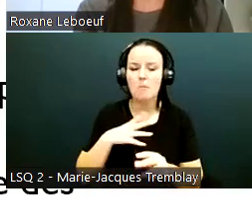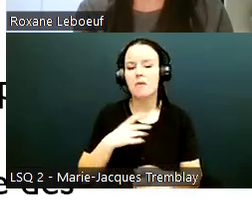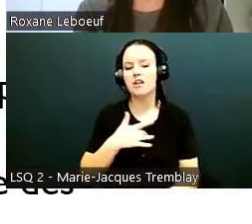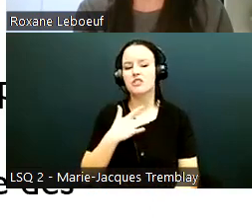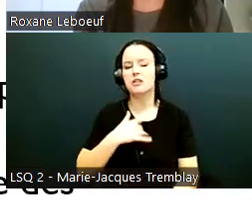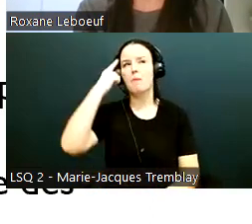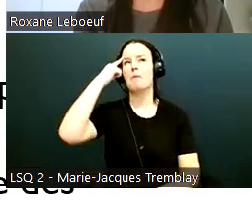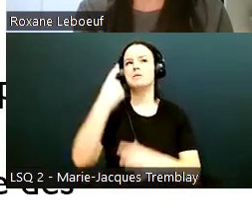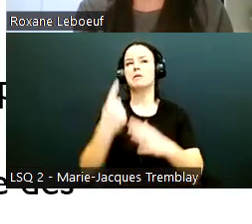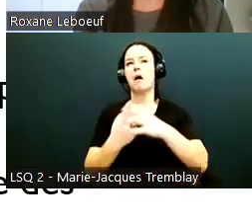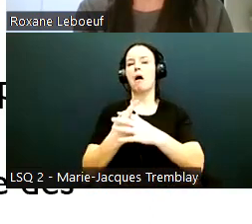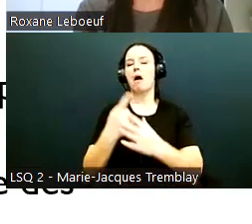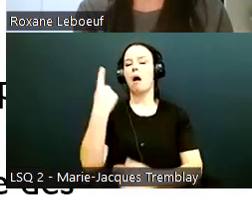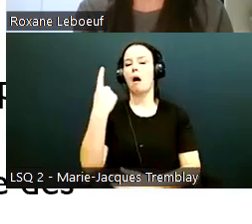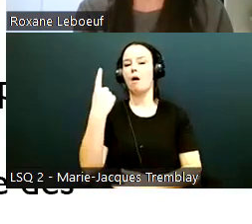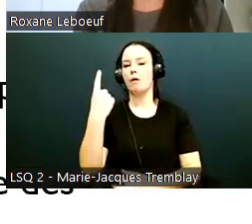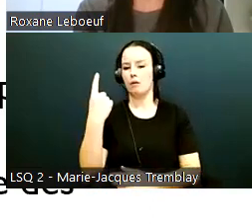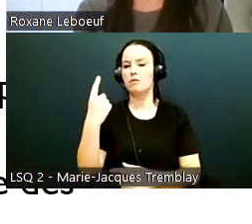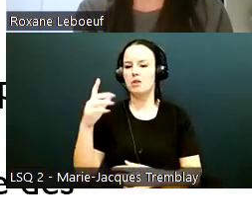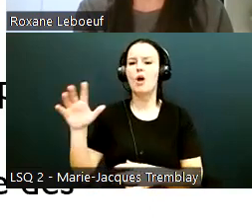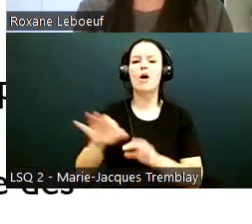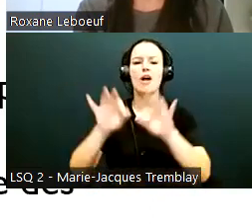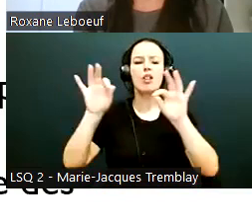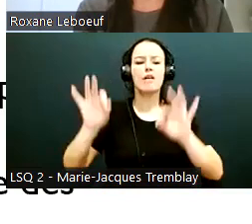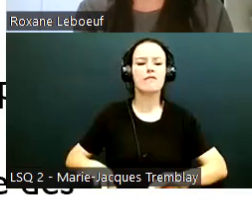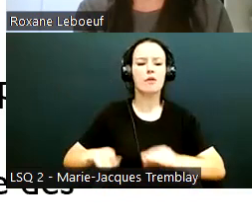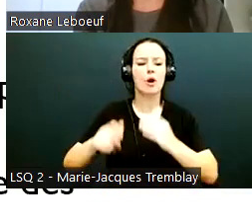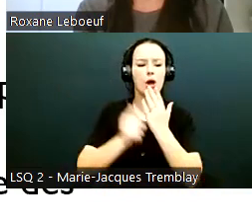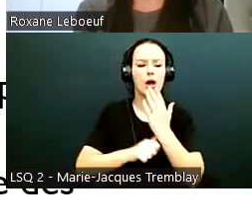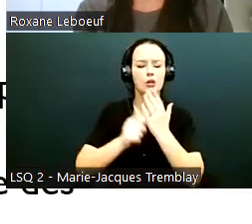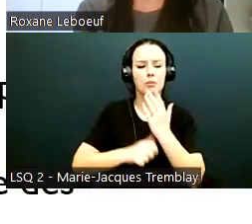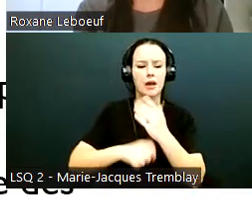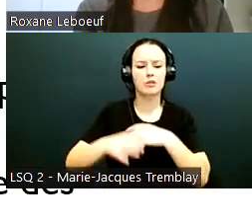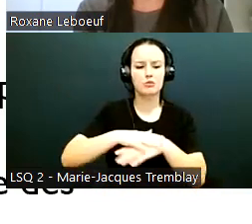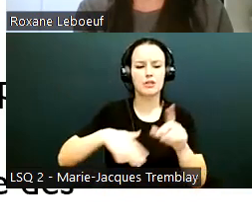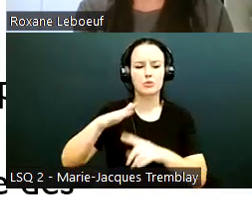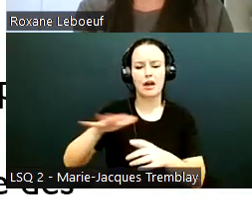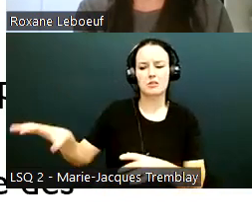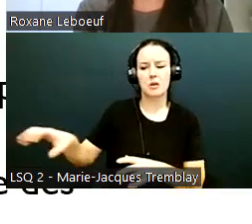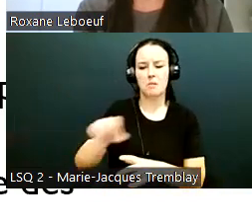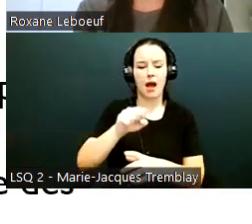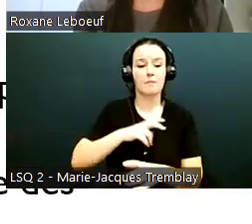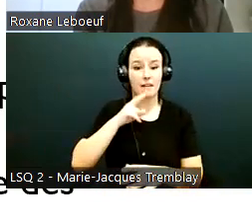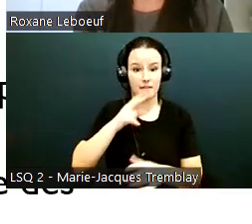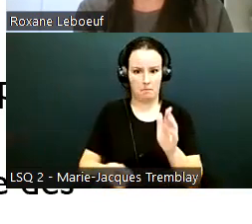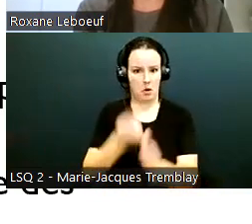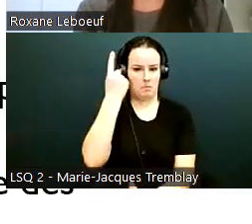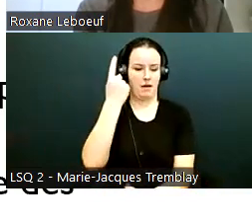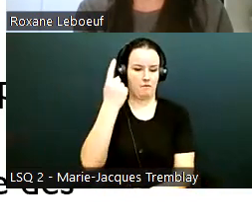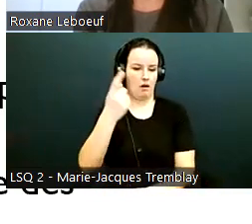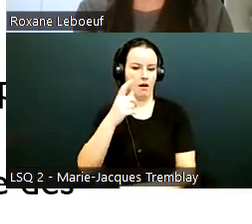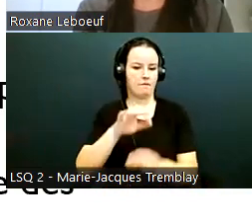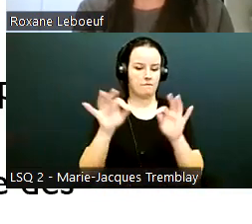d'un événement. Je vais le prendre, le formulaire de documentation des situations à ce moment-là, mais c'est la première fois que je vais utiliser le